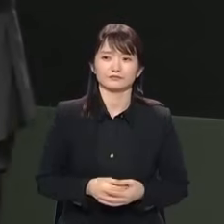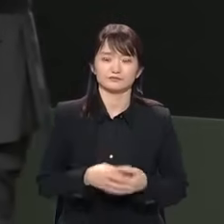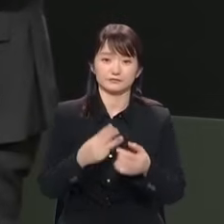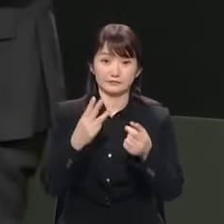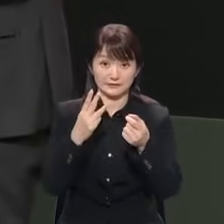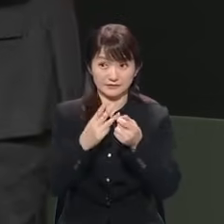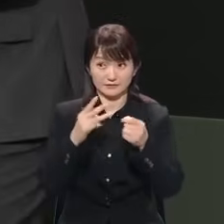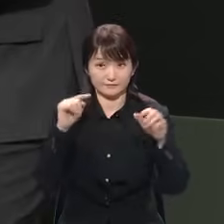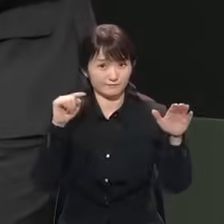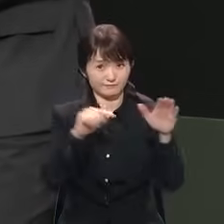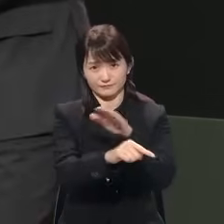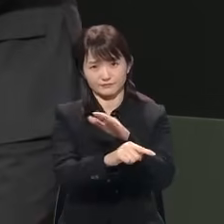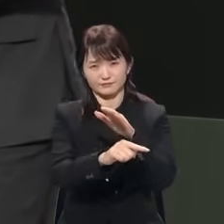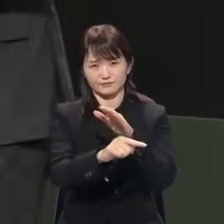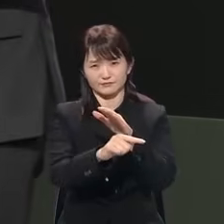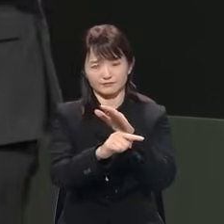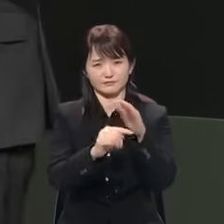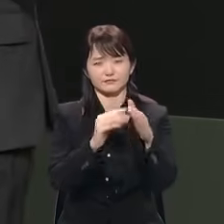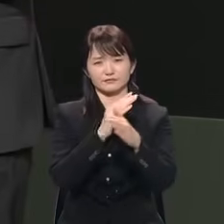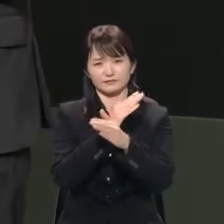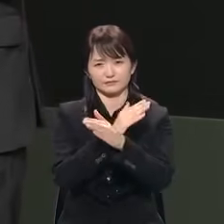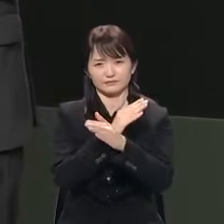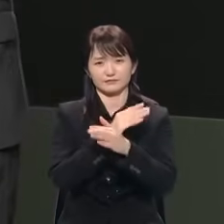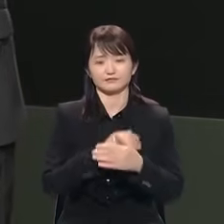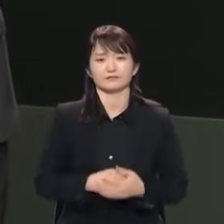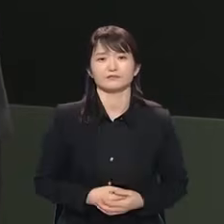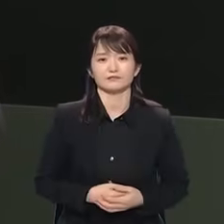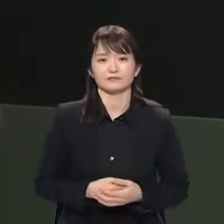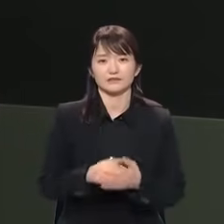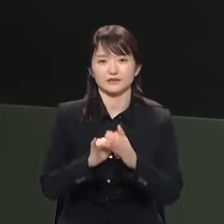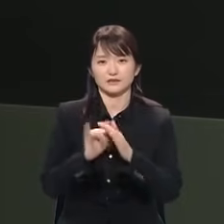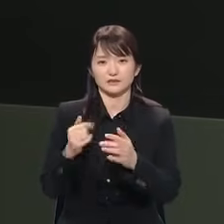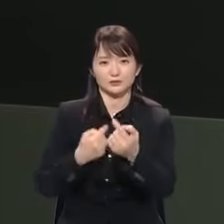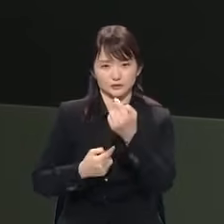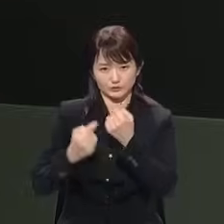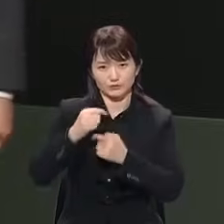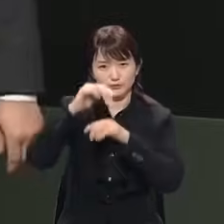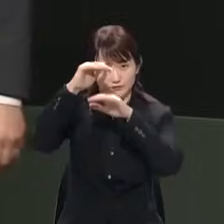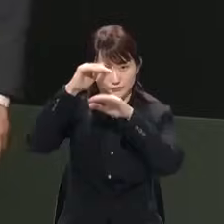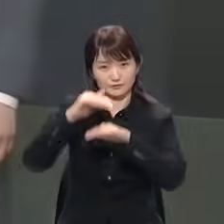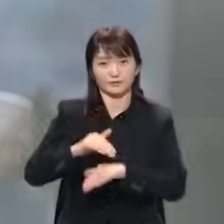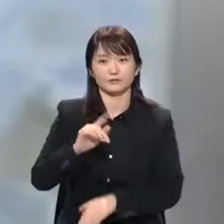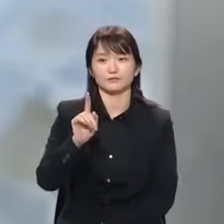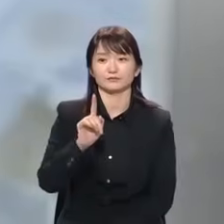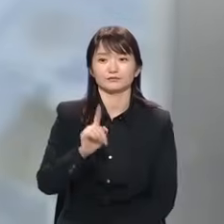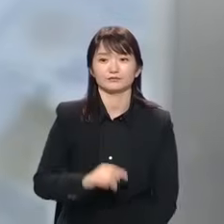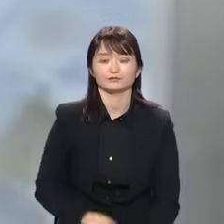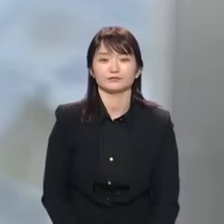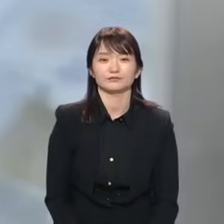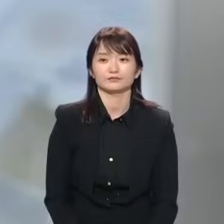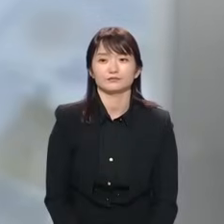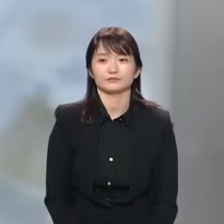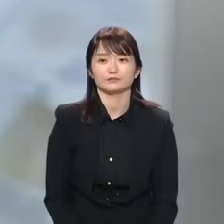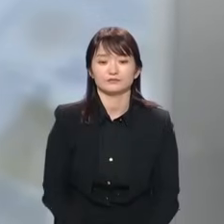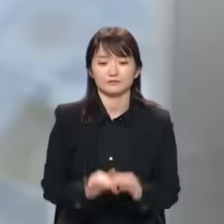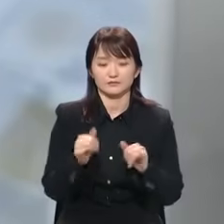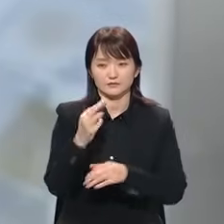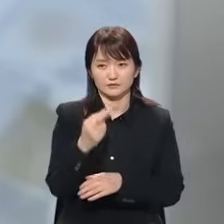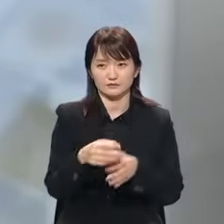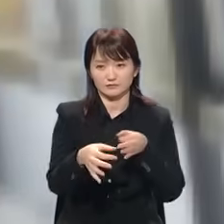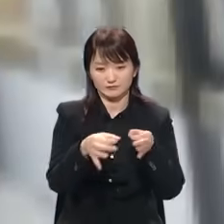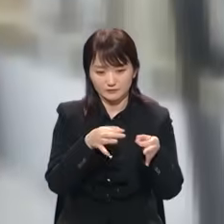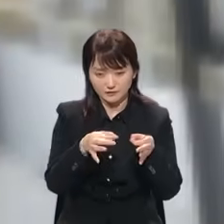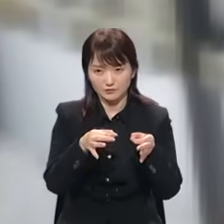세 번째 방문은 사절입니다. 자, 사방 가족께서 제보해 주신 영상 만나보시죠. 자, 무인점포와